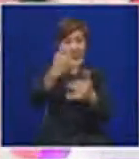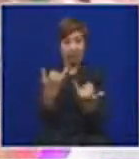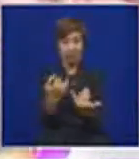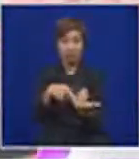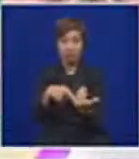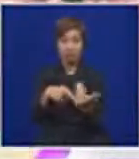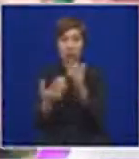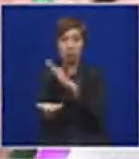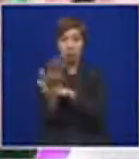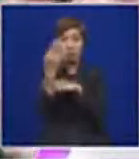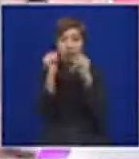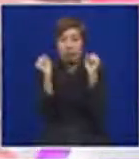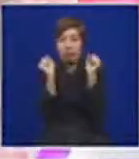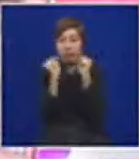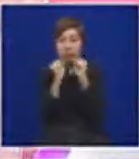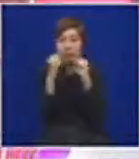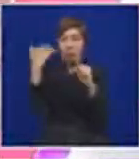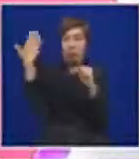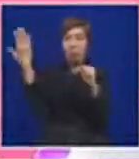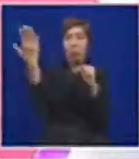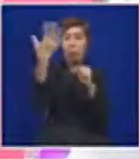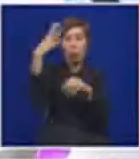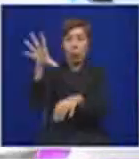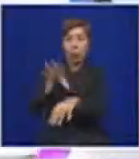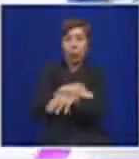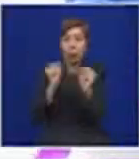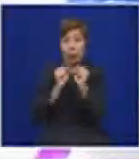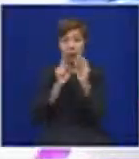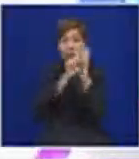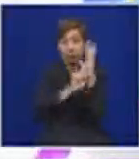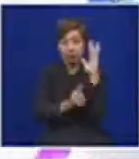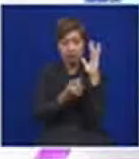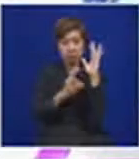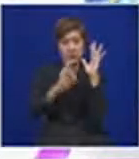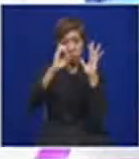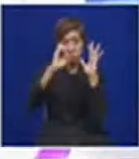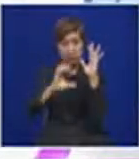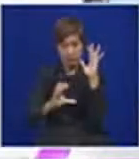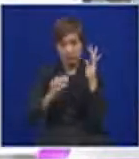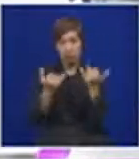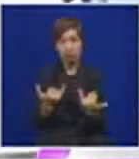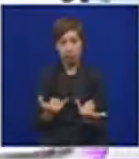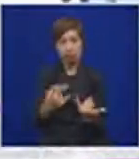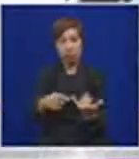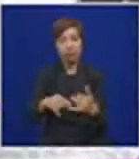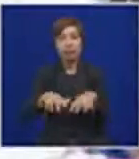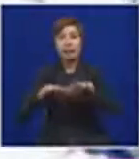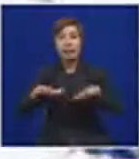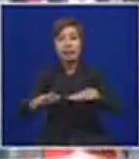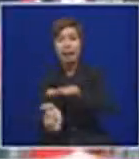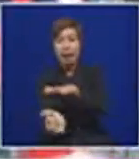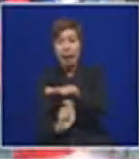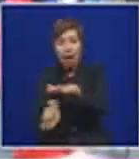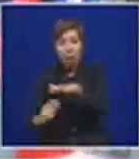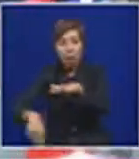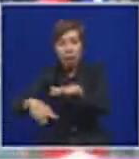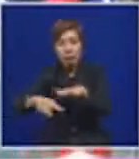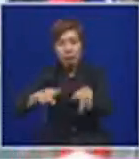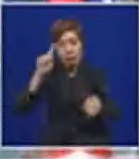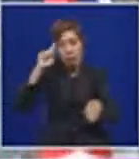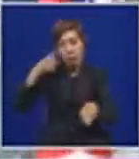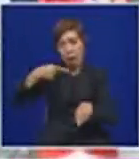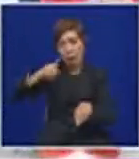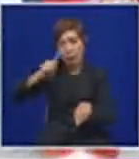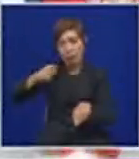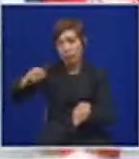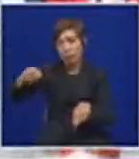ากาศค่อนข้างเย็นมีลมหนาวพัดผ่านอุณหภูมิอยู่ที่17องศาเซลเซียสทำให้เด็กเล็กชั้นอนุบาลไปจนถึงเด็กโตชั้นประ